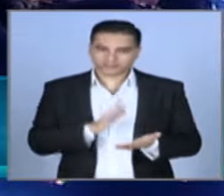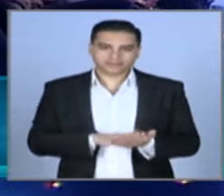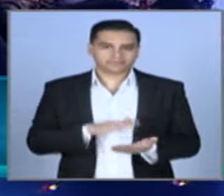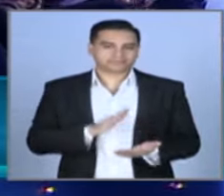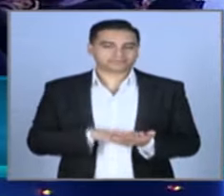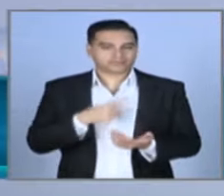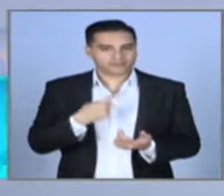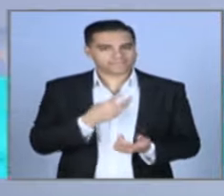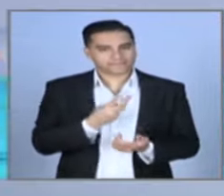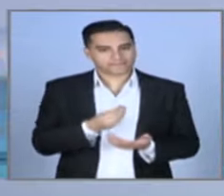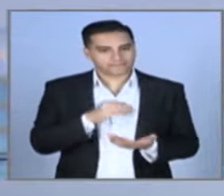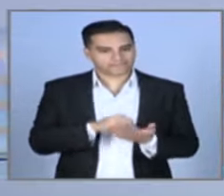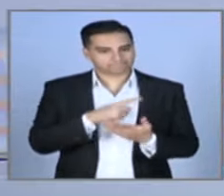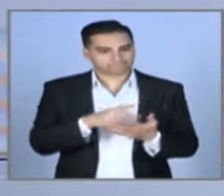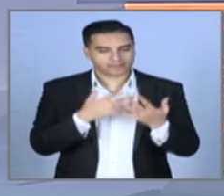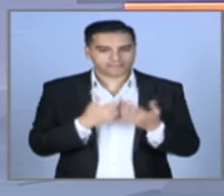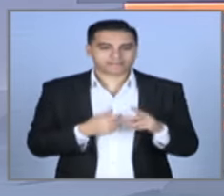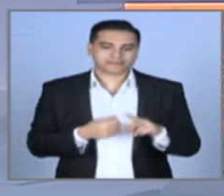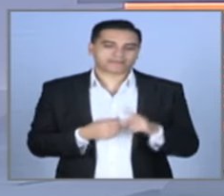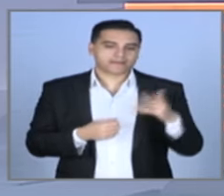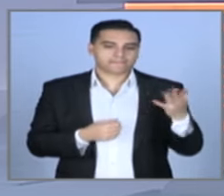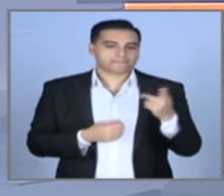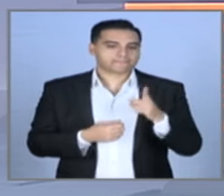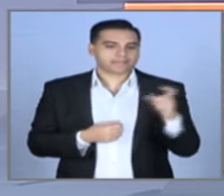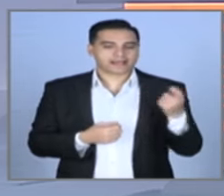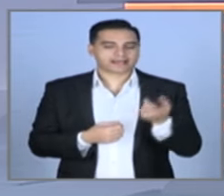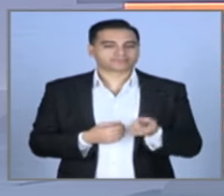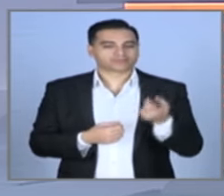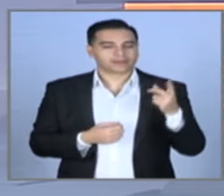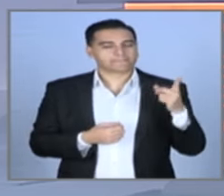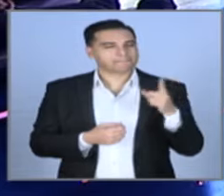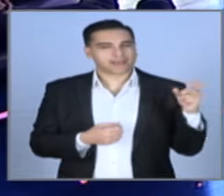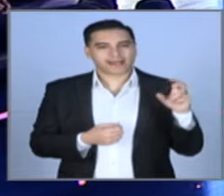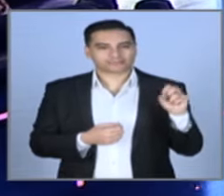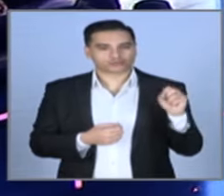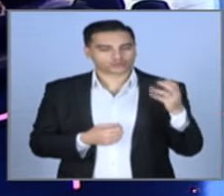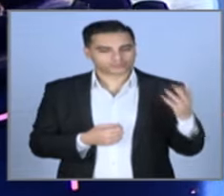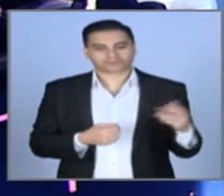برافو عليك يا سيف. 30 نقطة، النتيجة اتغيرت. 125 عيلة الليسي،